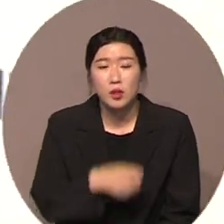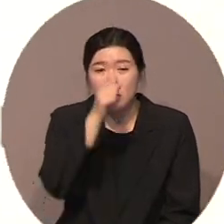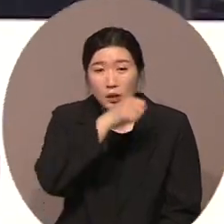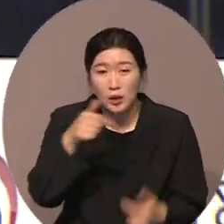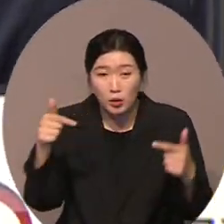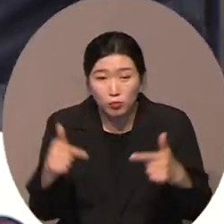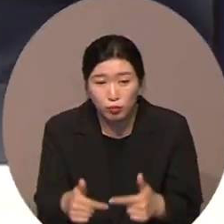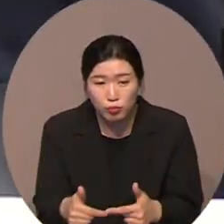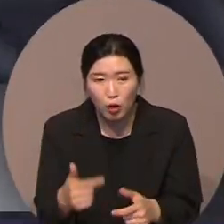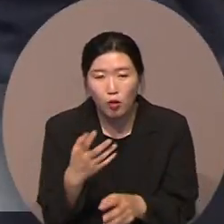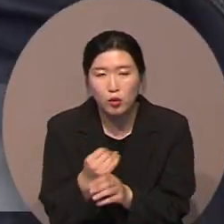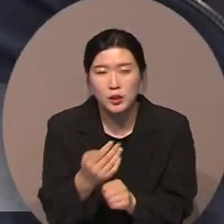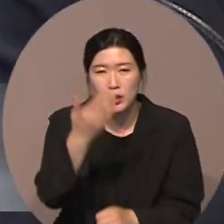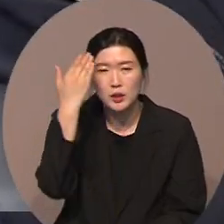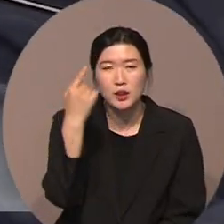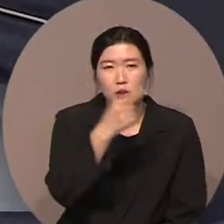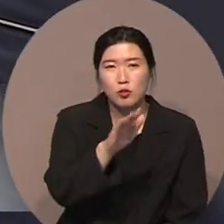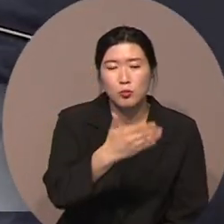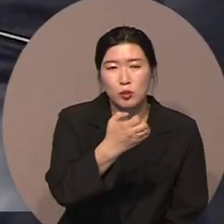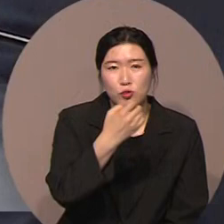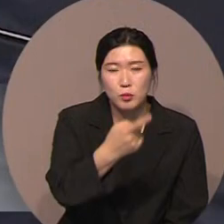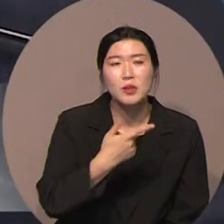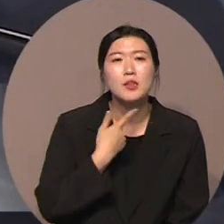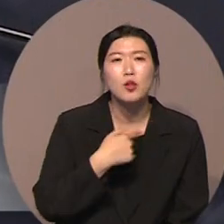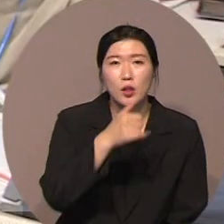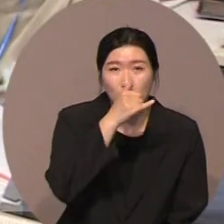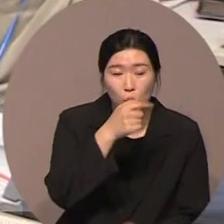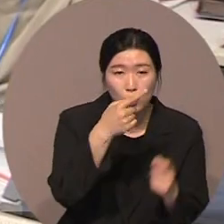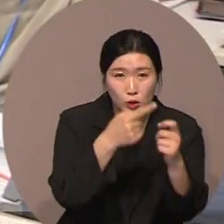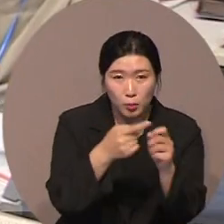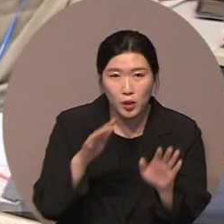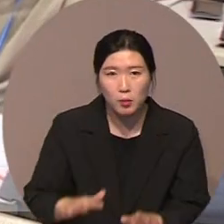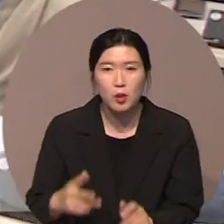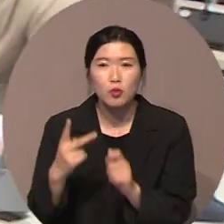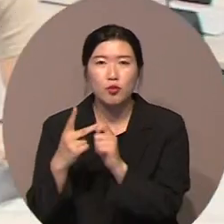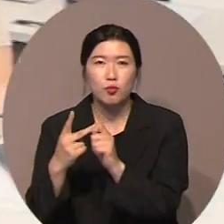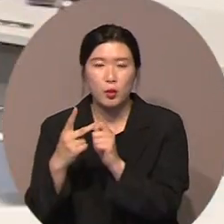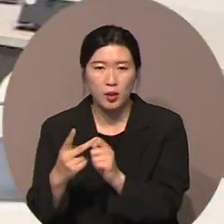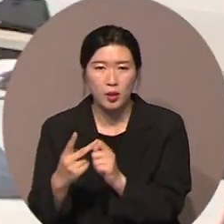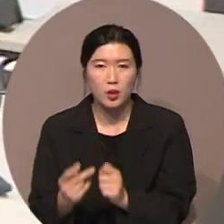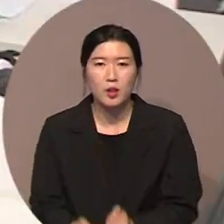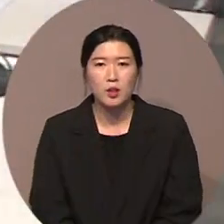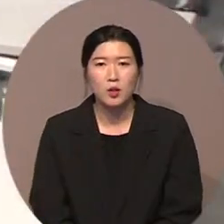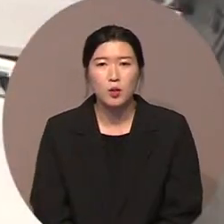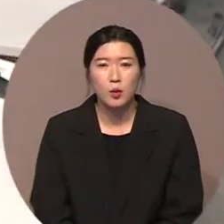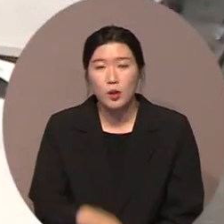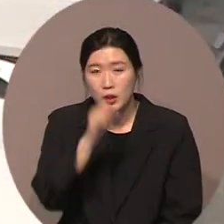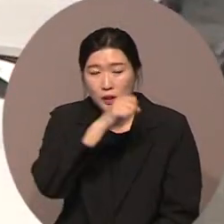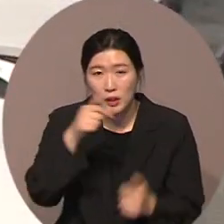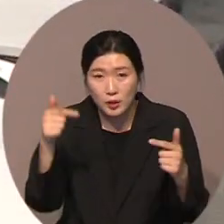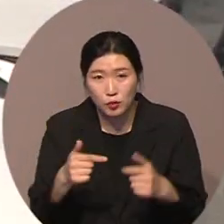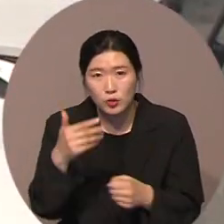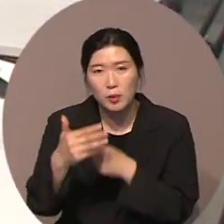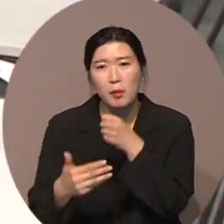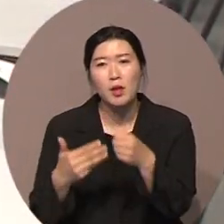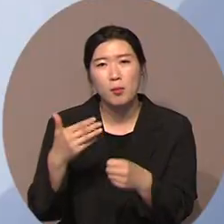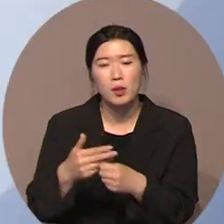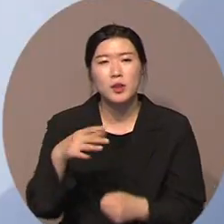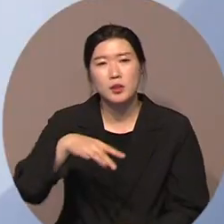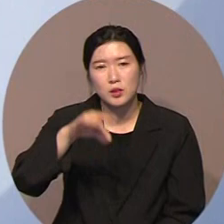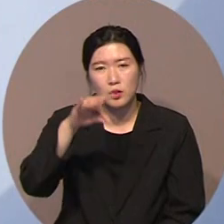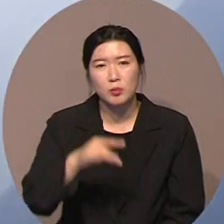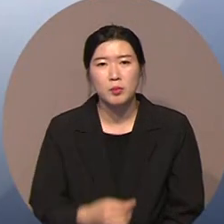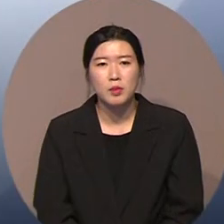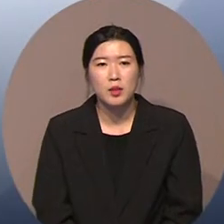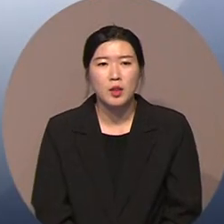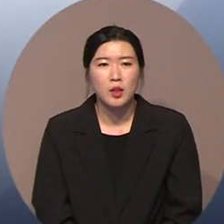지난 1991년 이후 33년 만이고 국회 의결 전 예산안이 감소세로 돌아선 건 8년 만입니다.